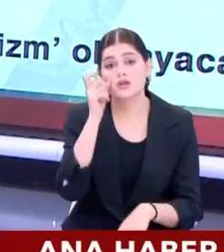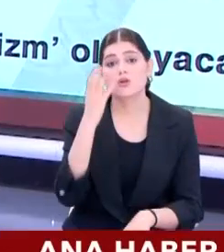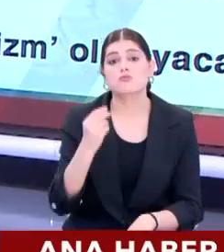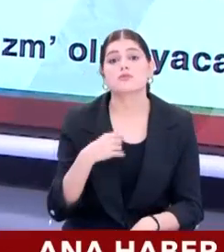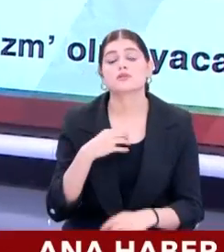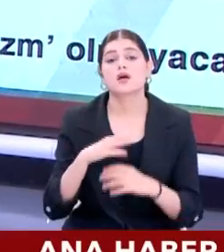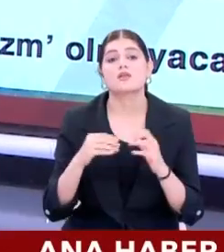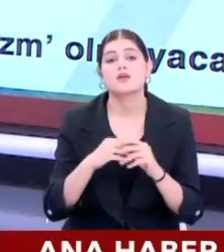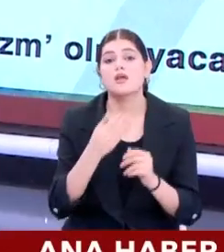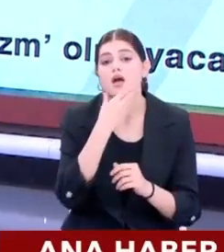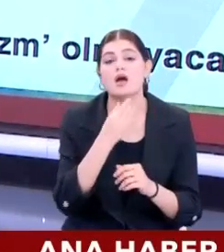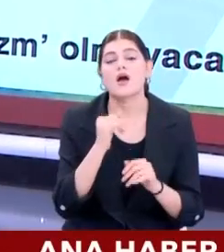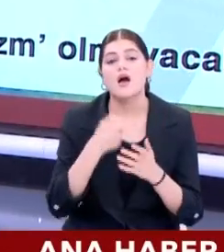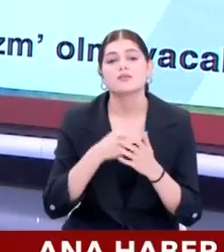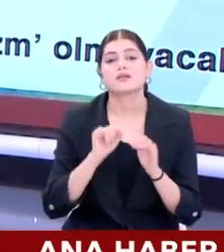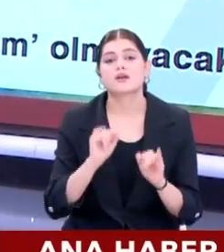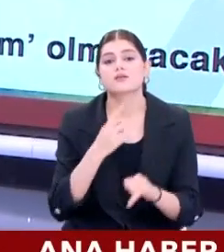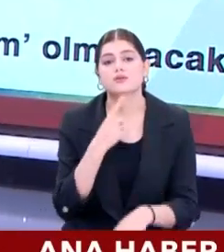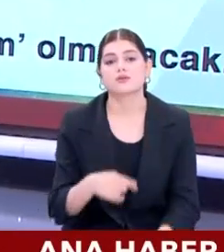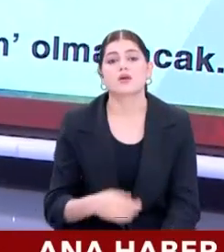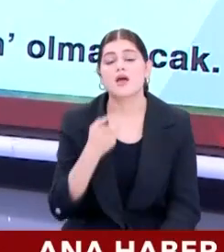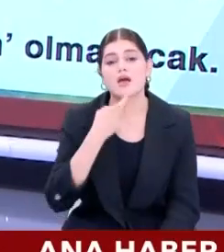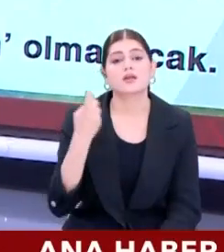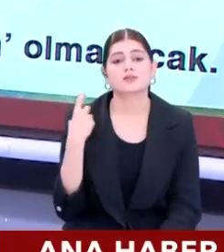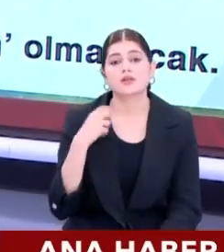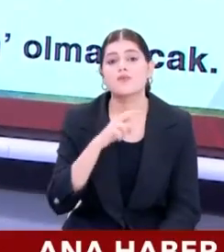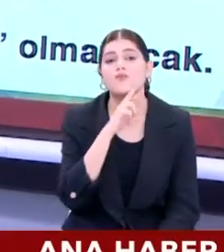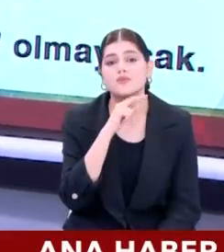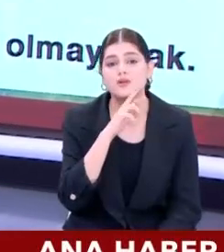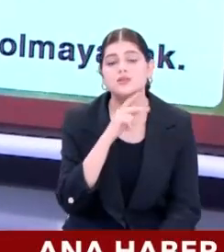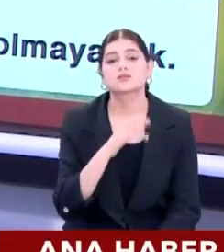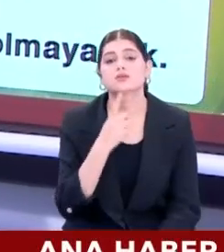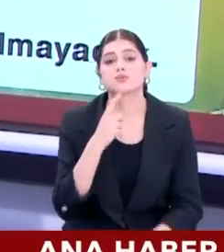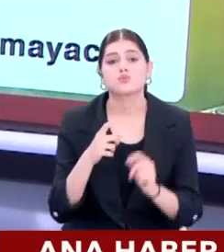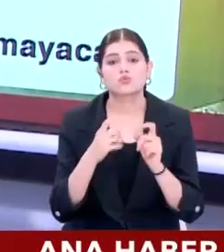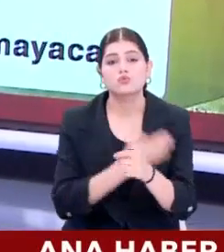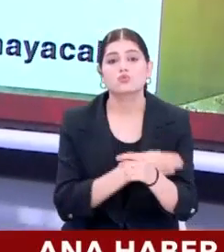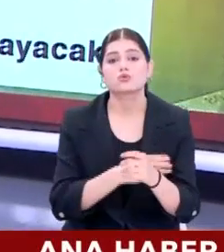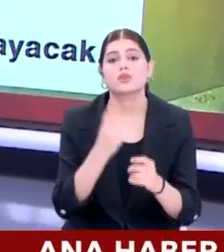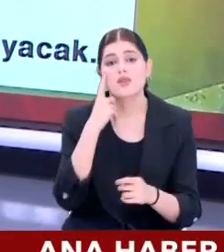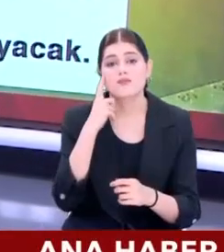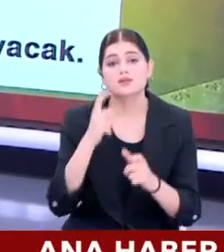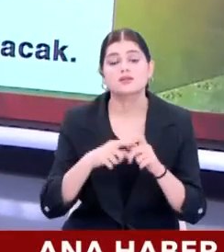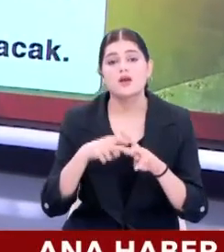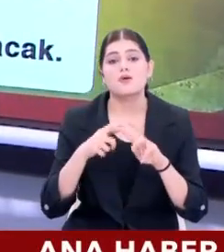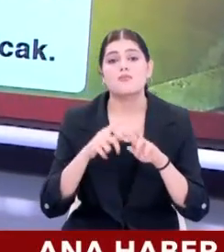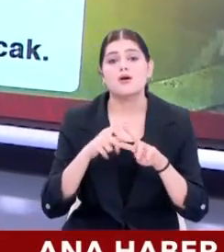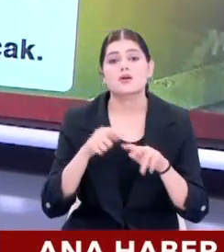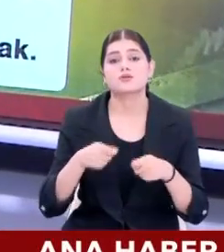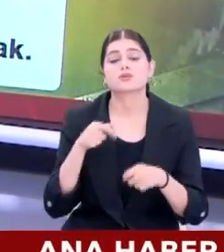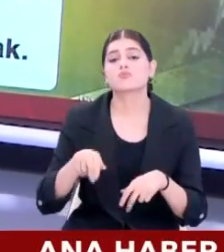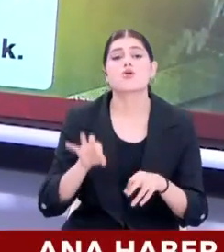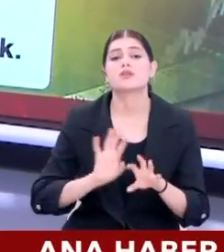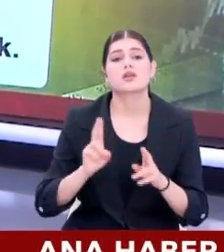Adana lafıyla Ayık olması lazım neden derseniz Eskiden Fransız Devrimi zamanında ulus devletlerin lehine çalışmış sermaymaya şimdi öyle değil